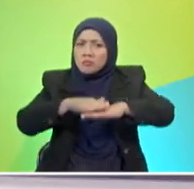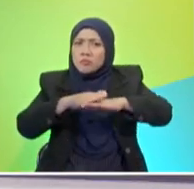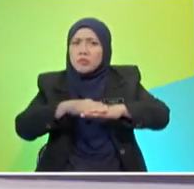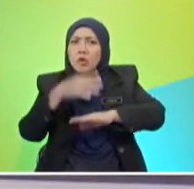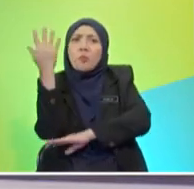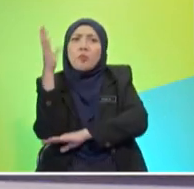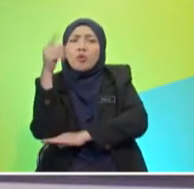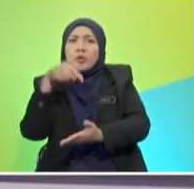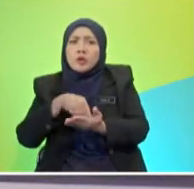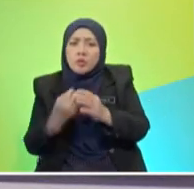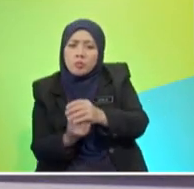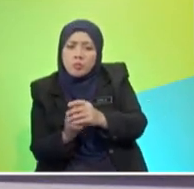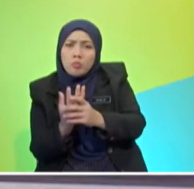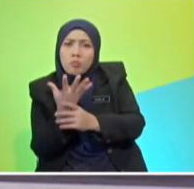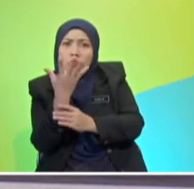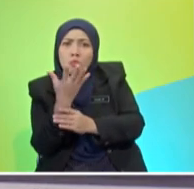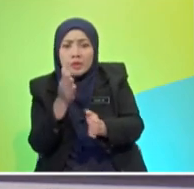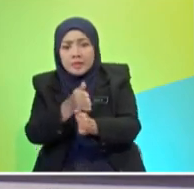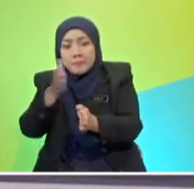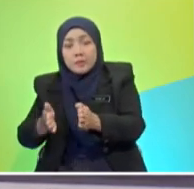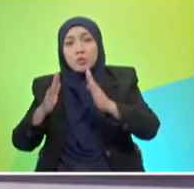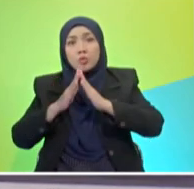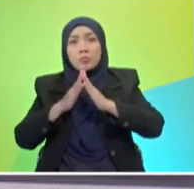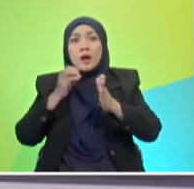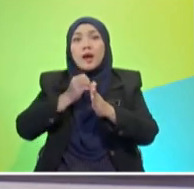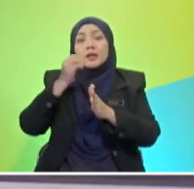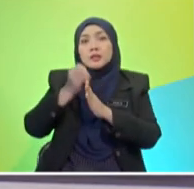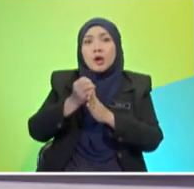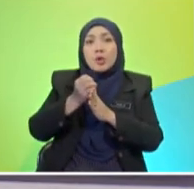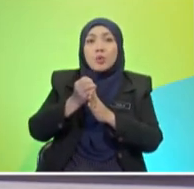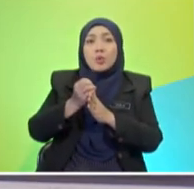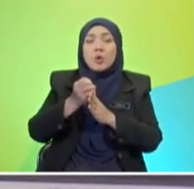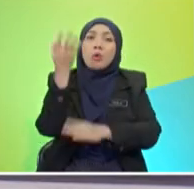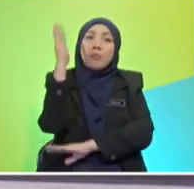tumbuh di tepi rumah atau pokok ini dapat air yang cukup?"